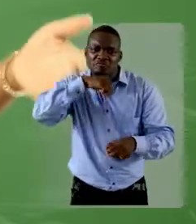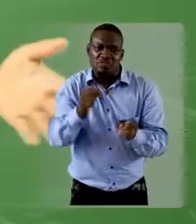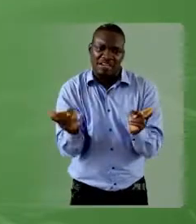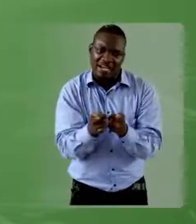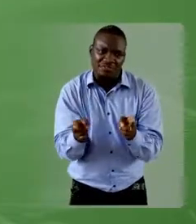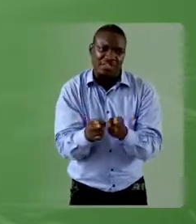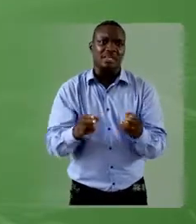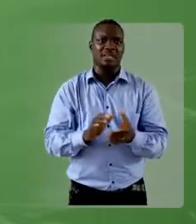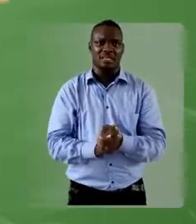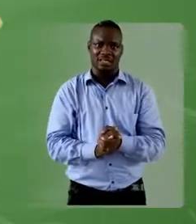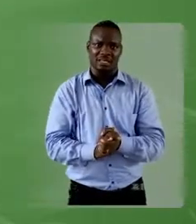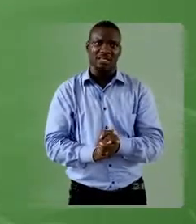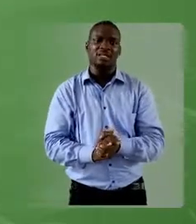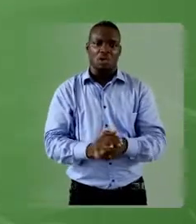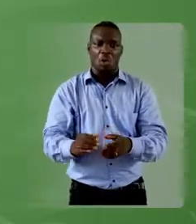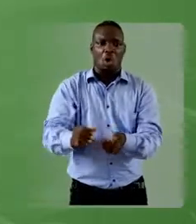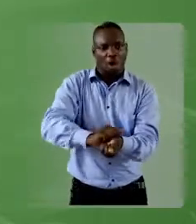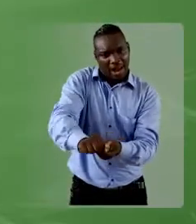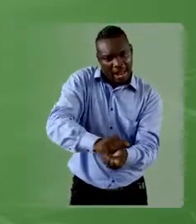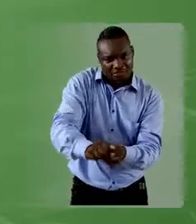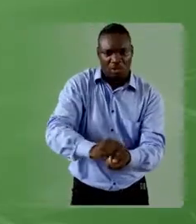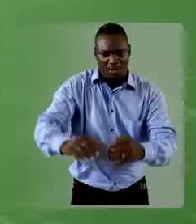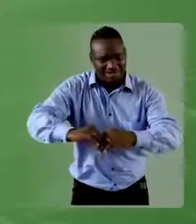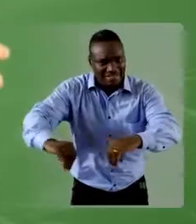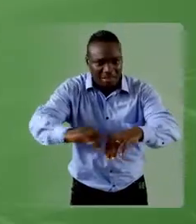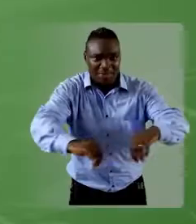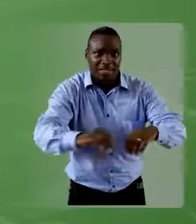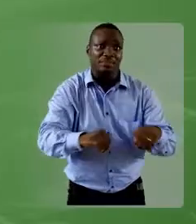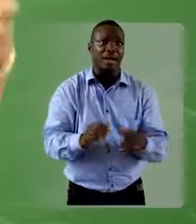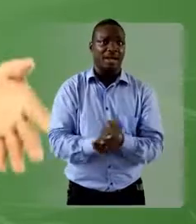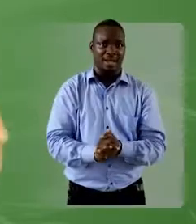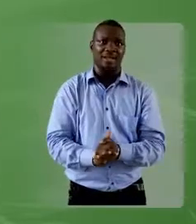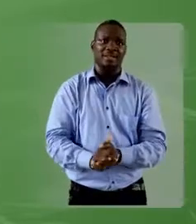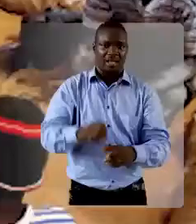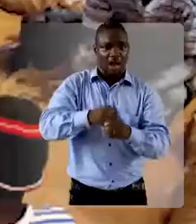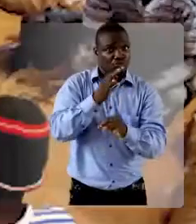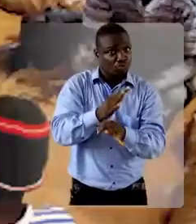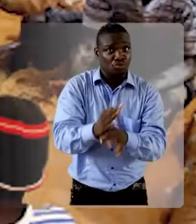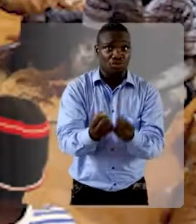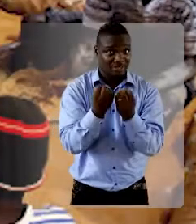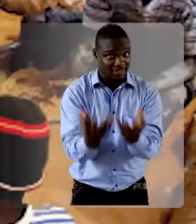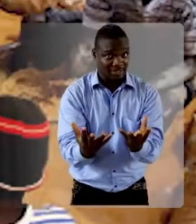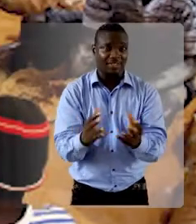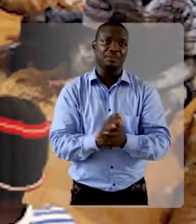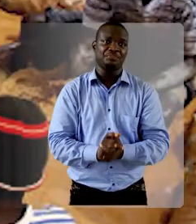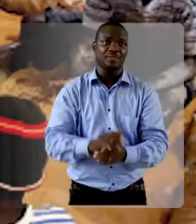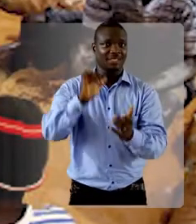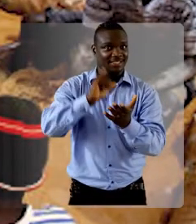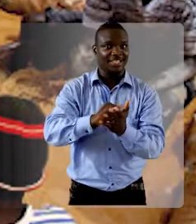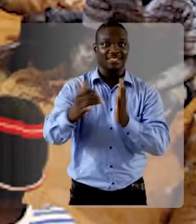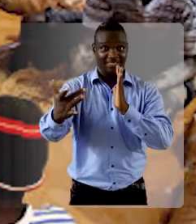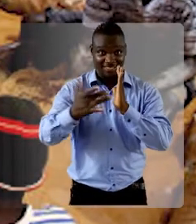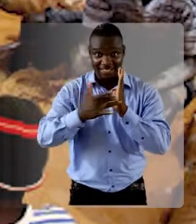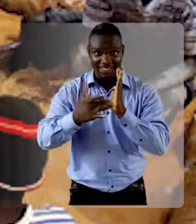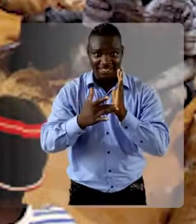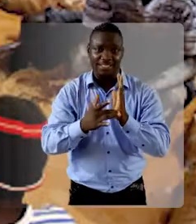qu'on lave pour les séparer progressivement en fonction de leur densité. Cette technique de recherche